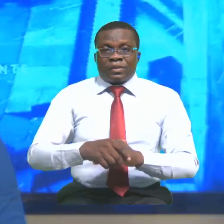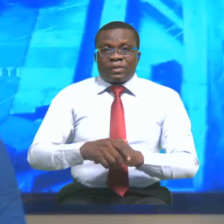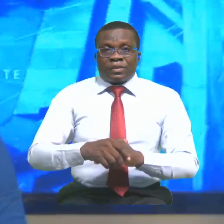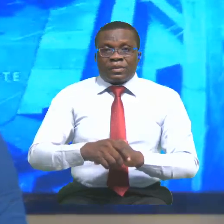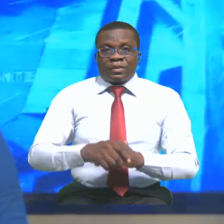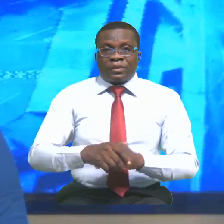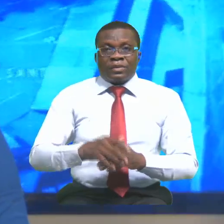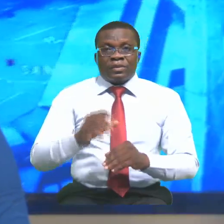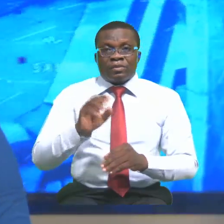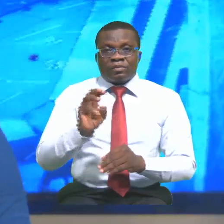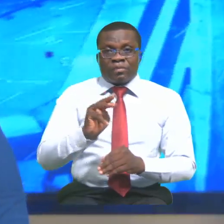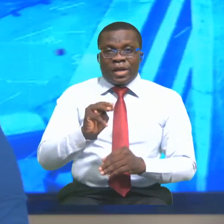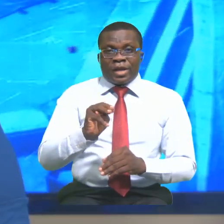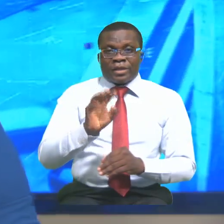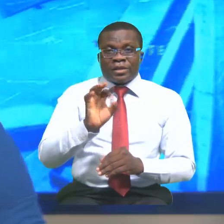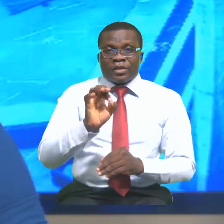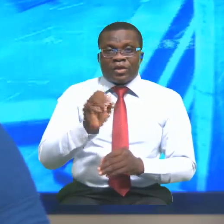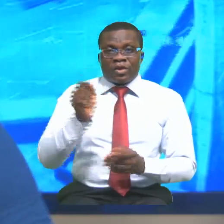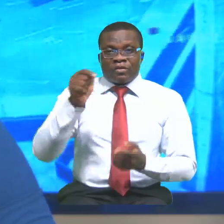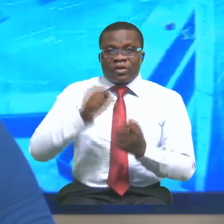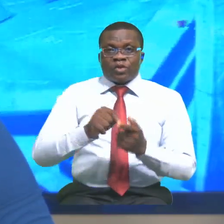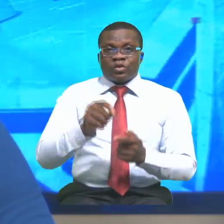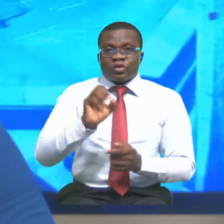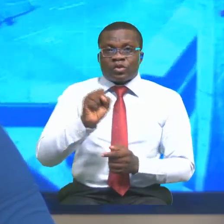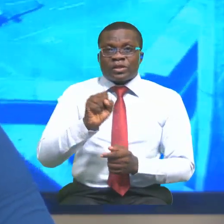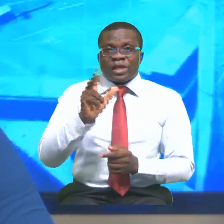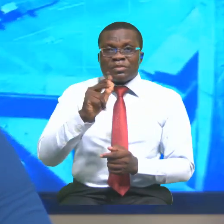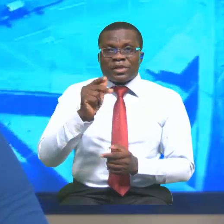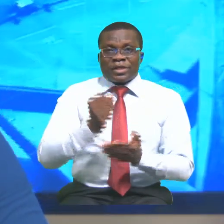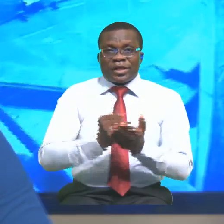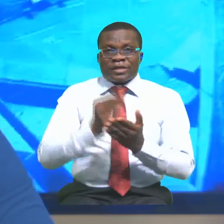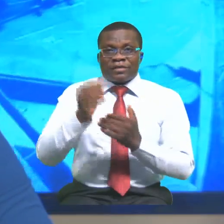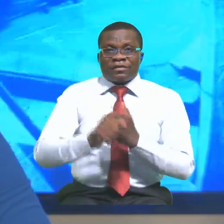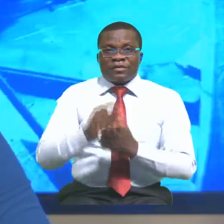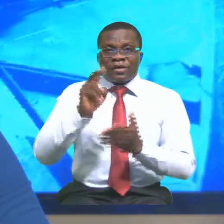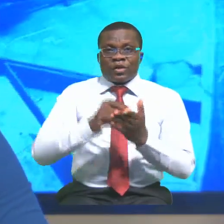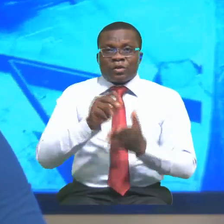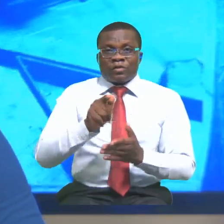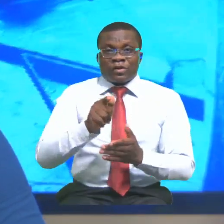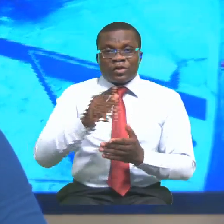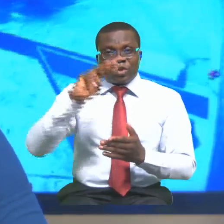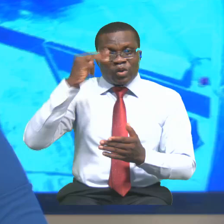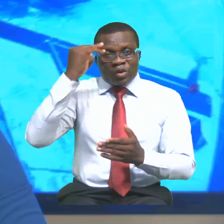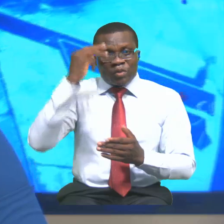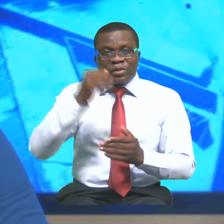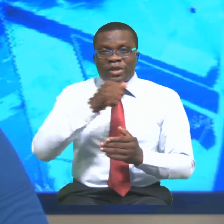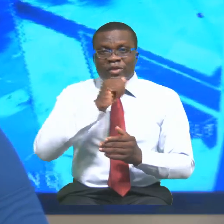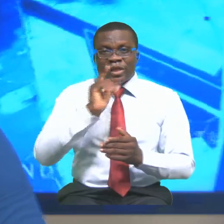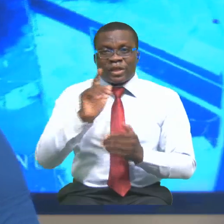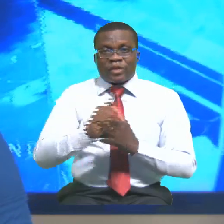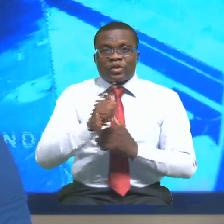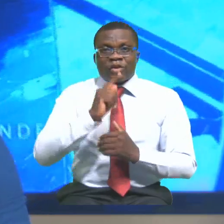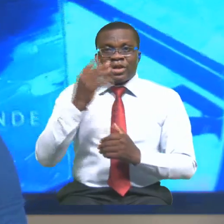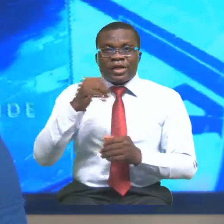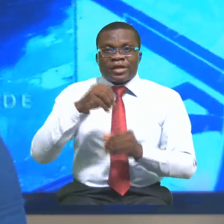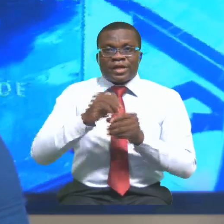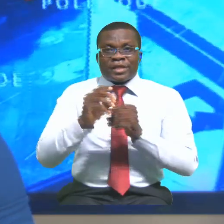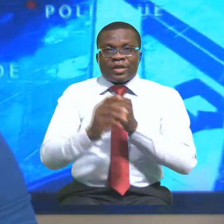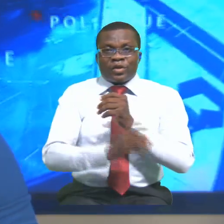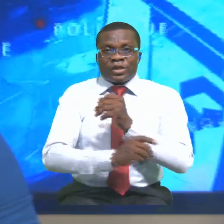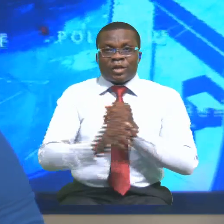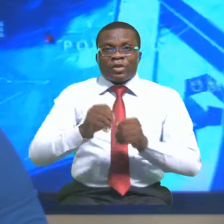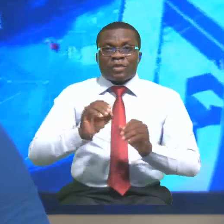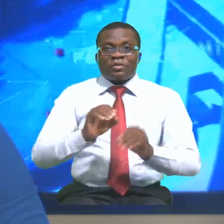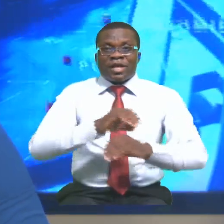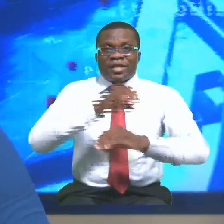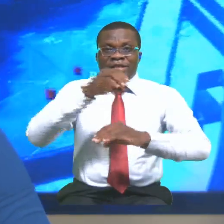Du mardi 9 au samedi 13 février 2021, le ministre de l'Agriculture était dans le département des